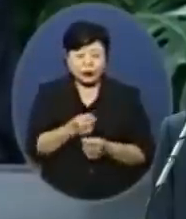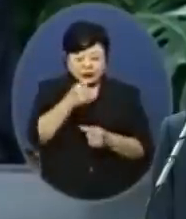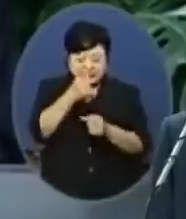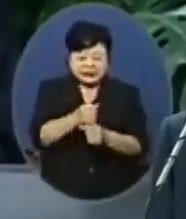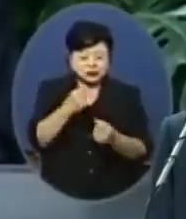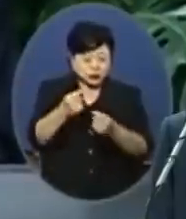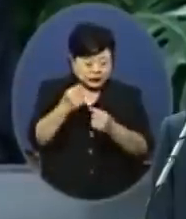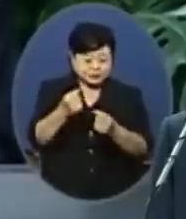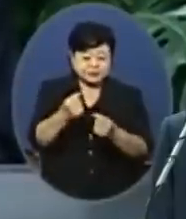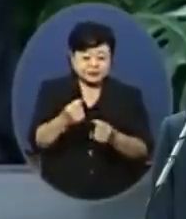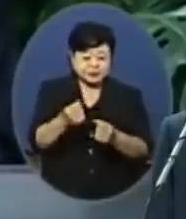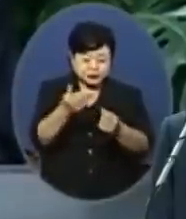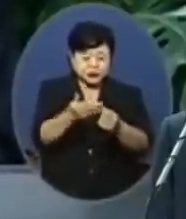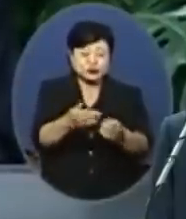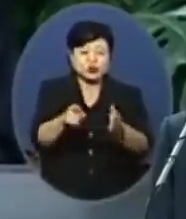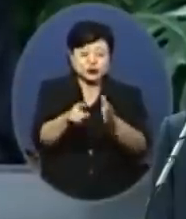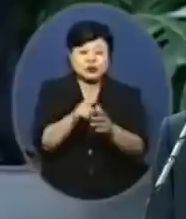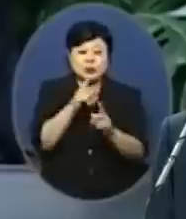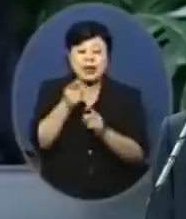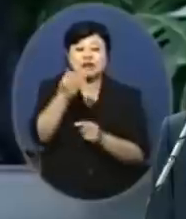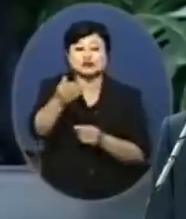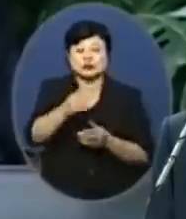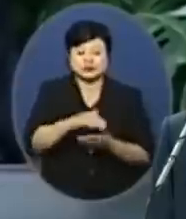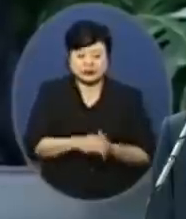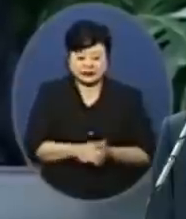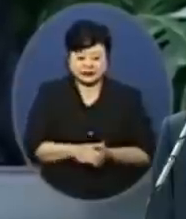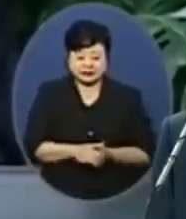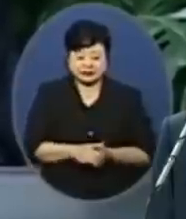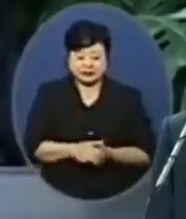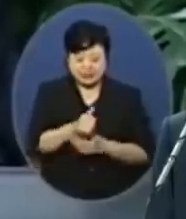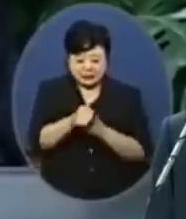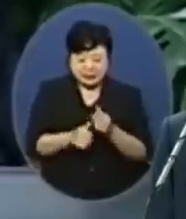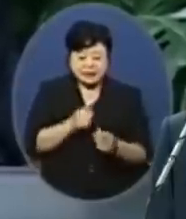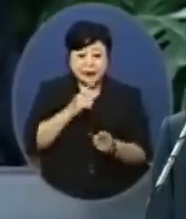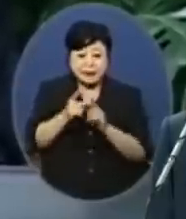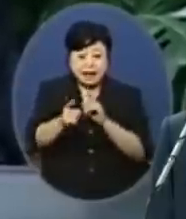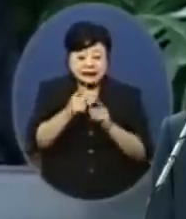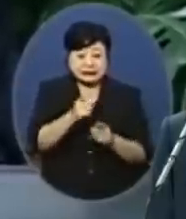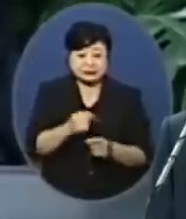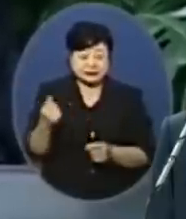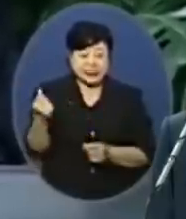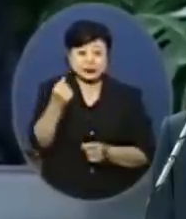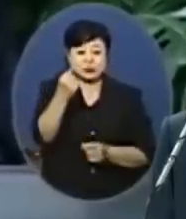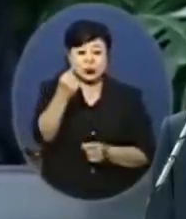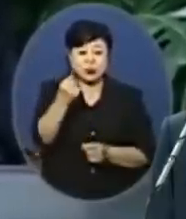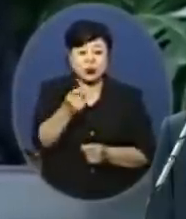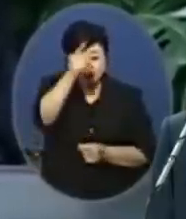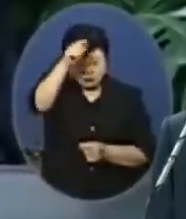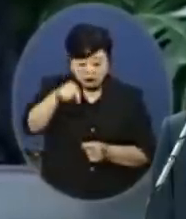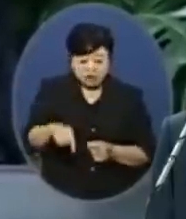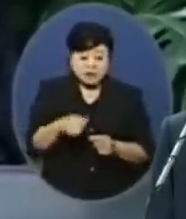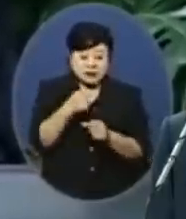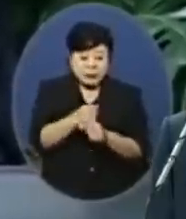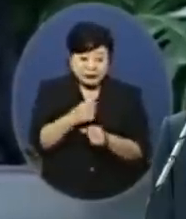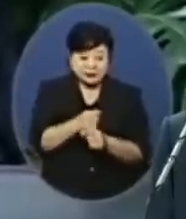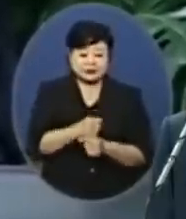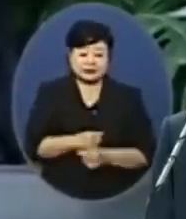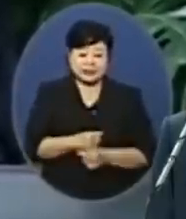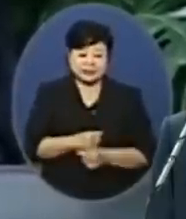창조하는 힘을 주기 위해서 말을 주신 것입니다. 하나님은 말씀으로 천지를 지으셨지